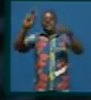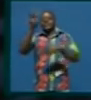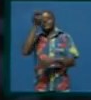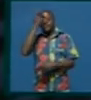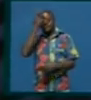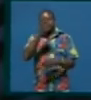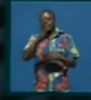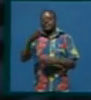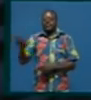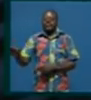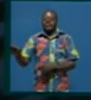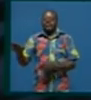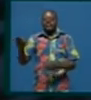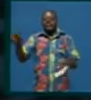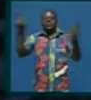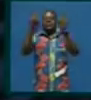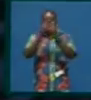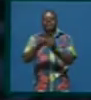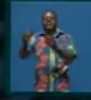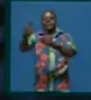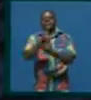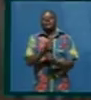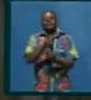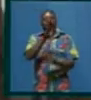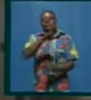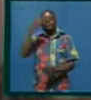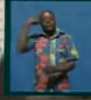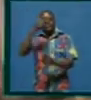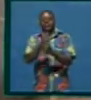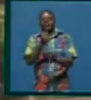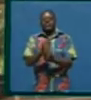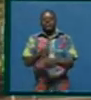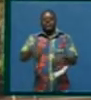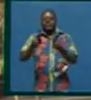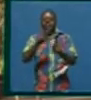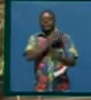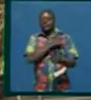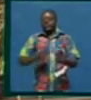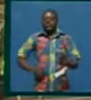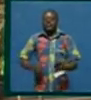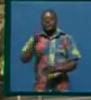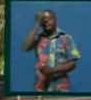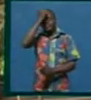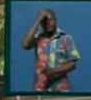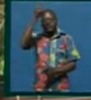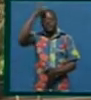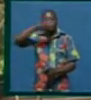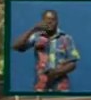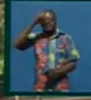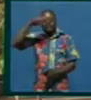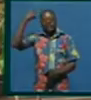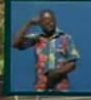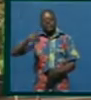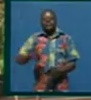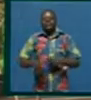Faso. La rencontre qui se tient à la Bourse du Travail aura permis à l'ambassadeur de comprendre la philosophie qui sous-tend la marche